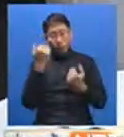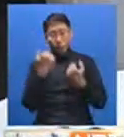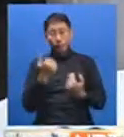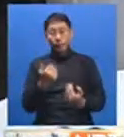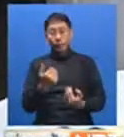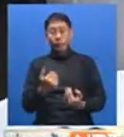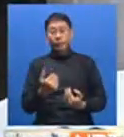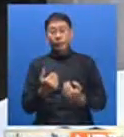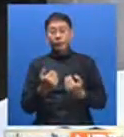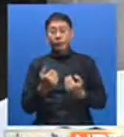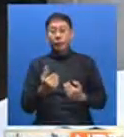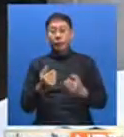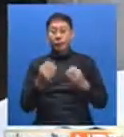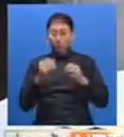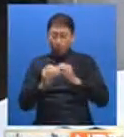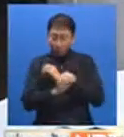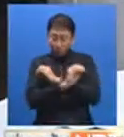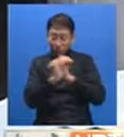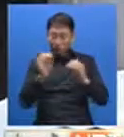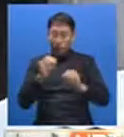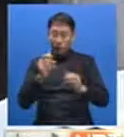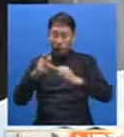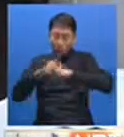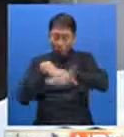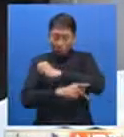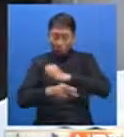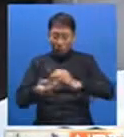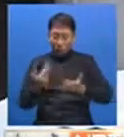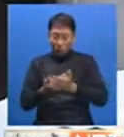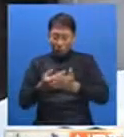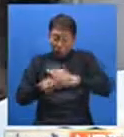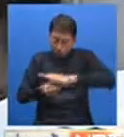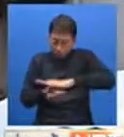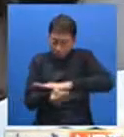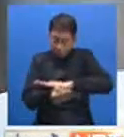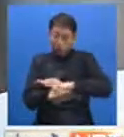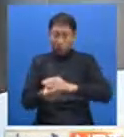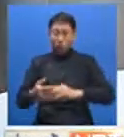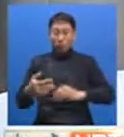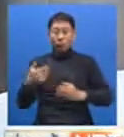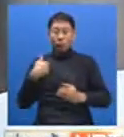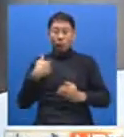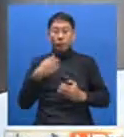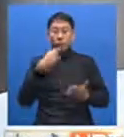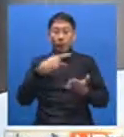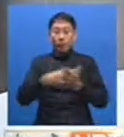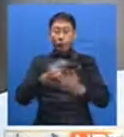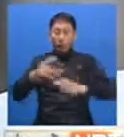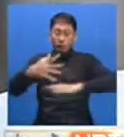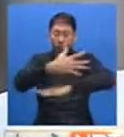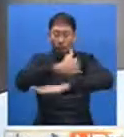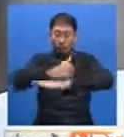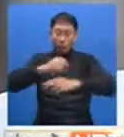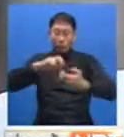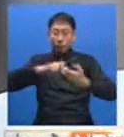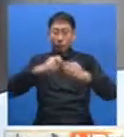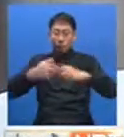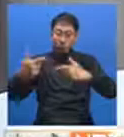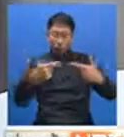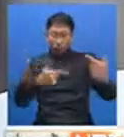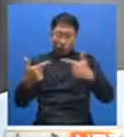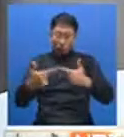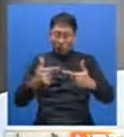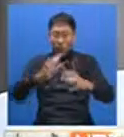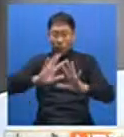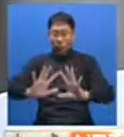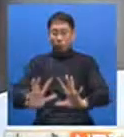ต้องปลอดจากการทุจริตคอร์รัปชันการแสวงหาผลประโยชน์ทางการเมืองความขัดแย้งจะต้องหมดไป